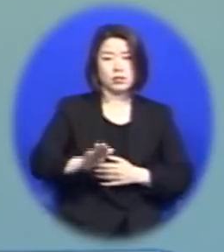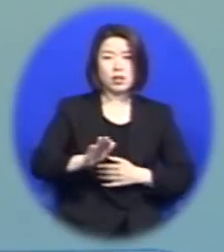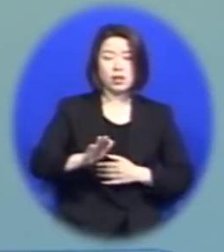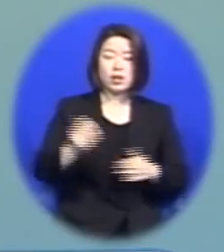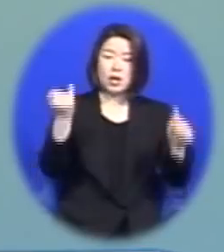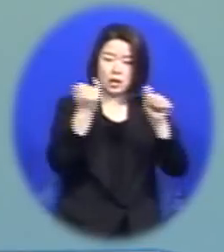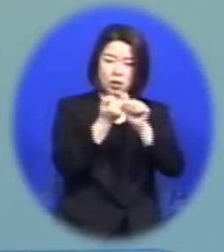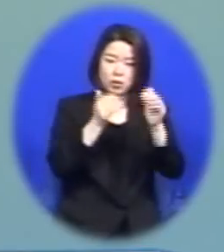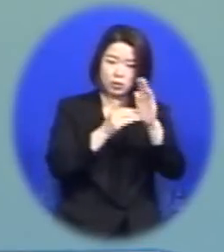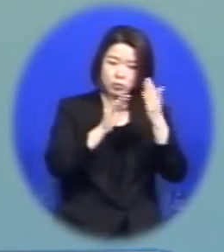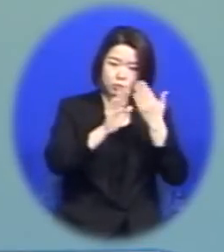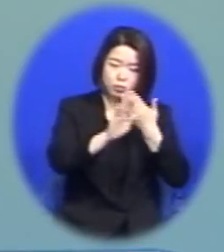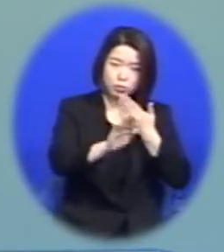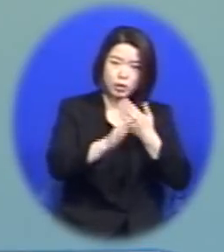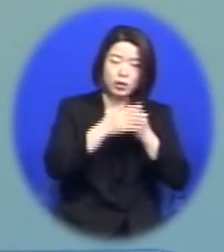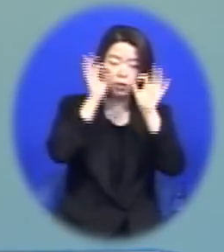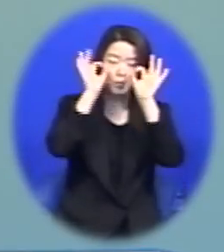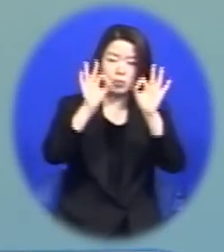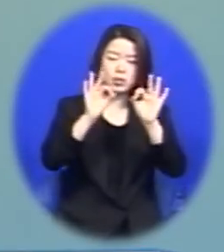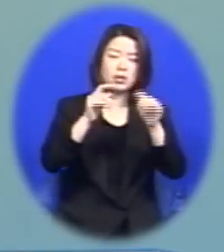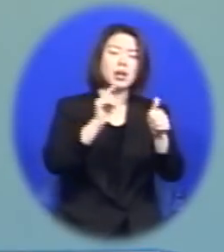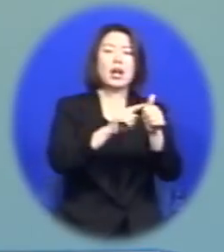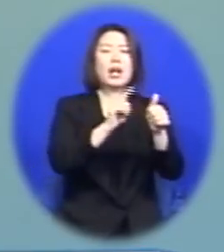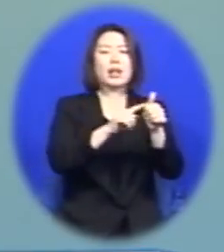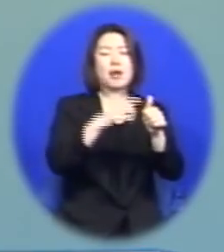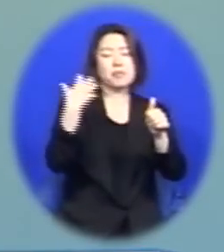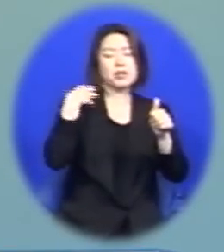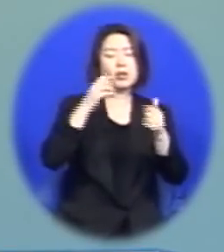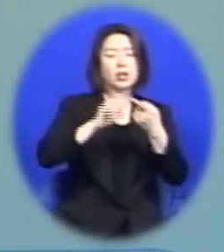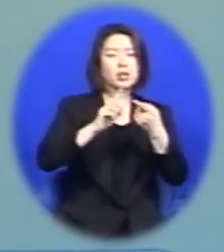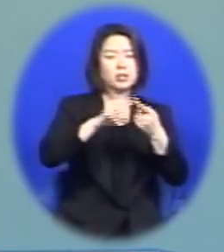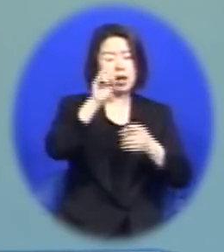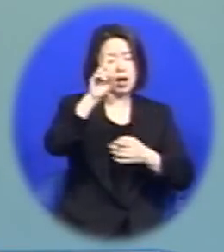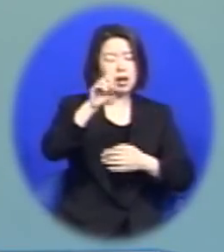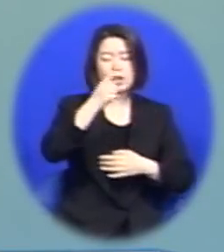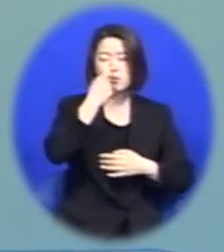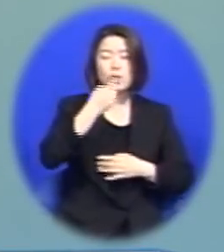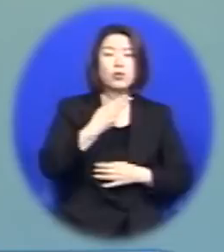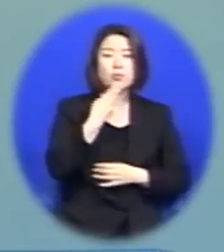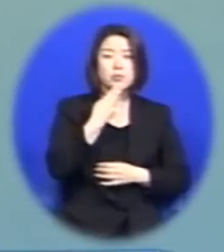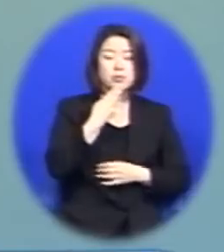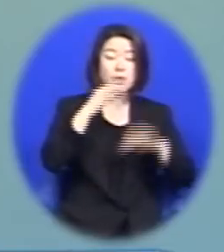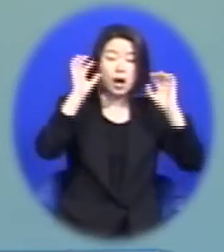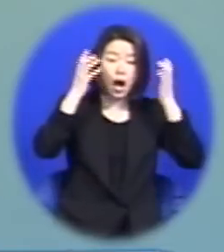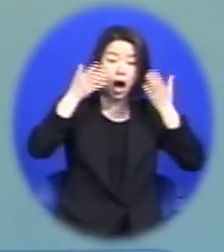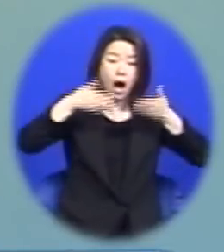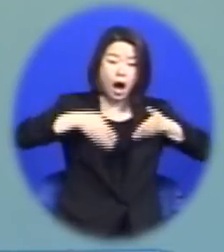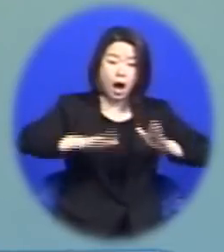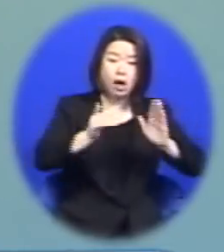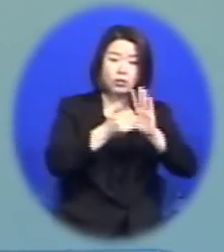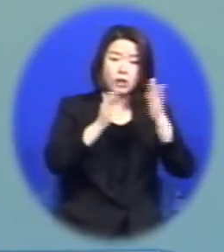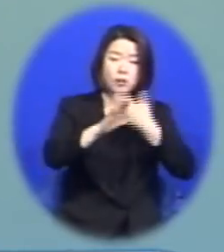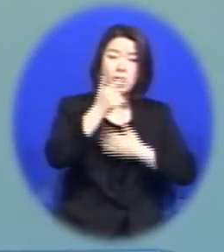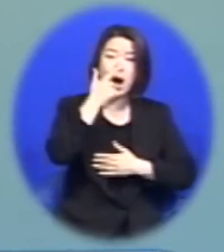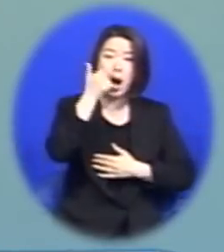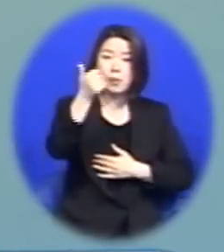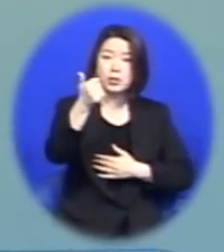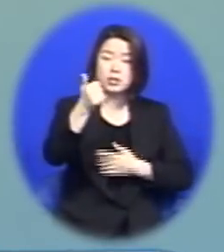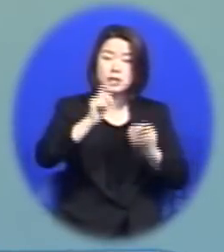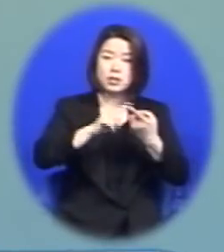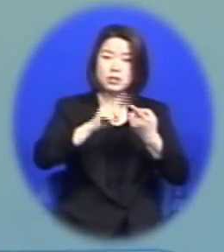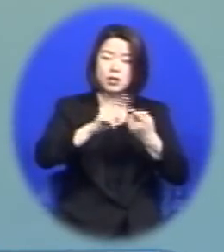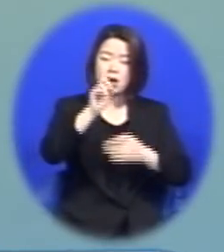남편에 대해서 하나도 배운 게 없어요 아이를 낳아 보니까 저는 아버지의 역할에 대해서 하나도 훈련 바 생기